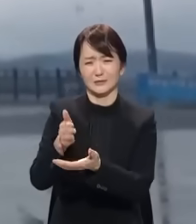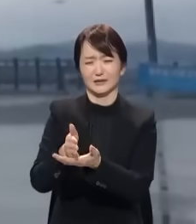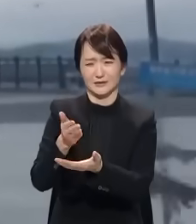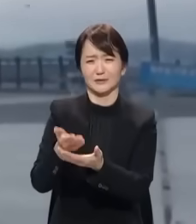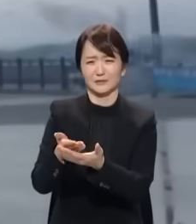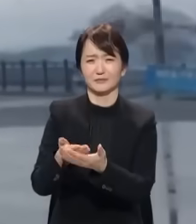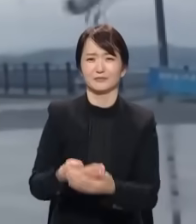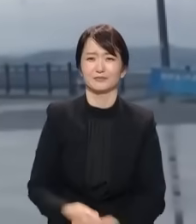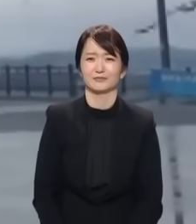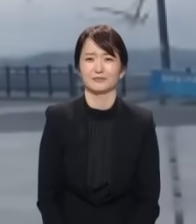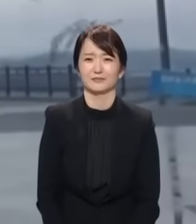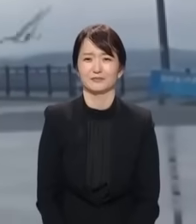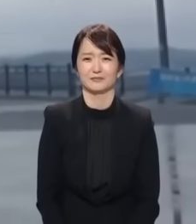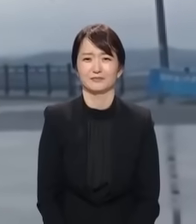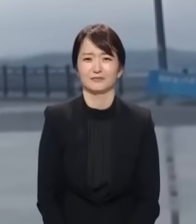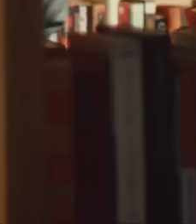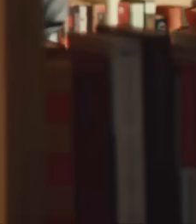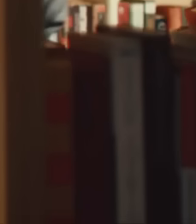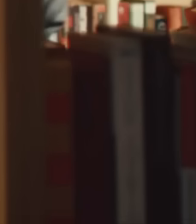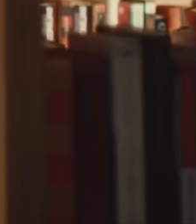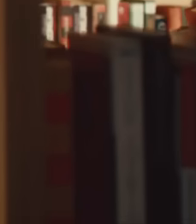좋겠습니다.